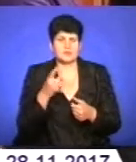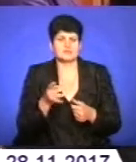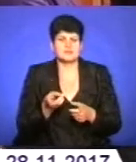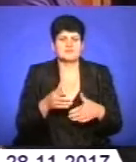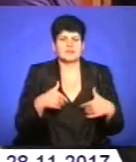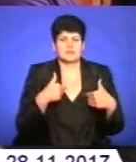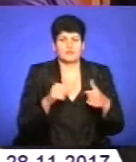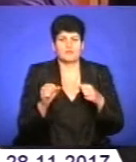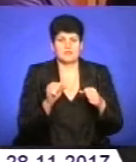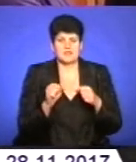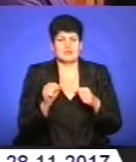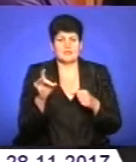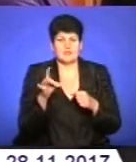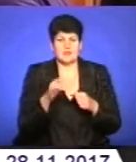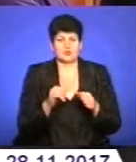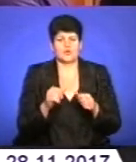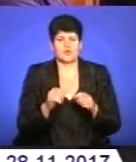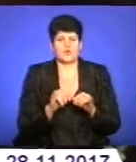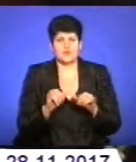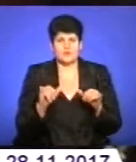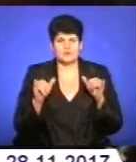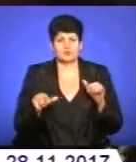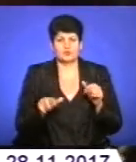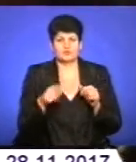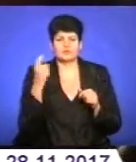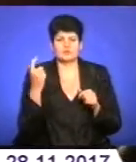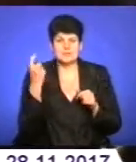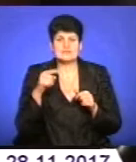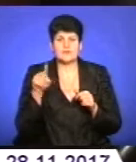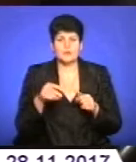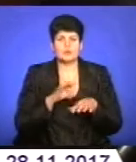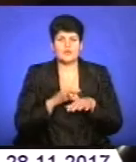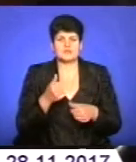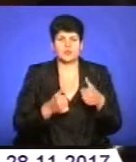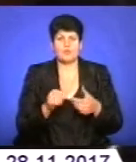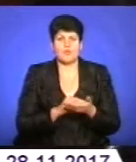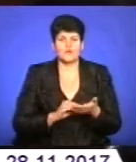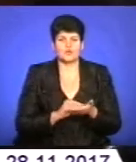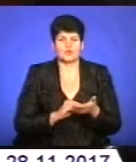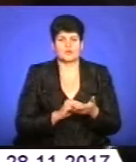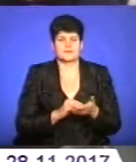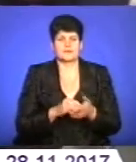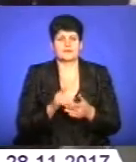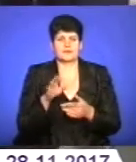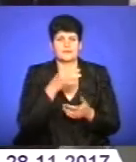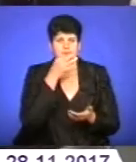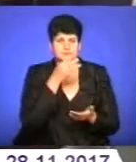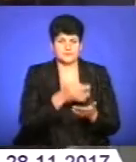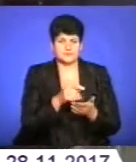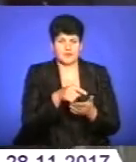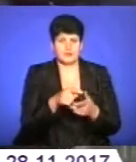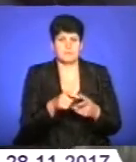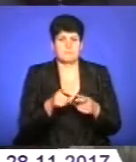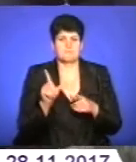управління регіонального розвитку інфраструктури та дорожнього господарства з вимогою провести конкурс повторно. безкарно і притягнути до відповідальності